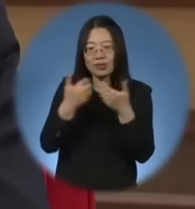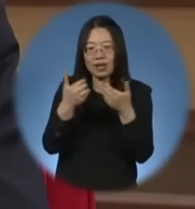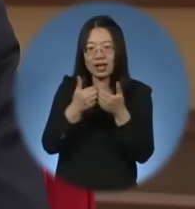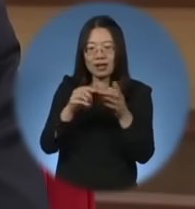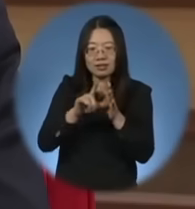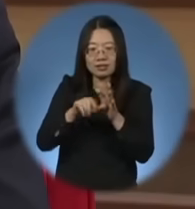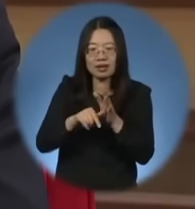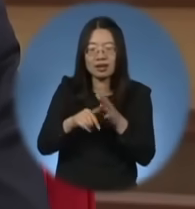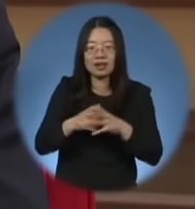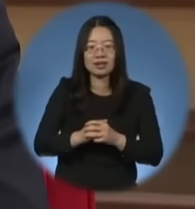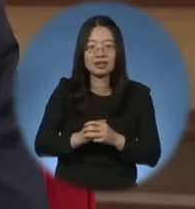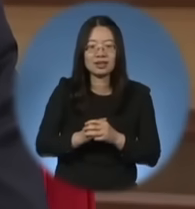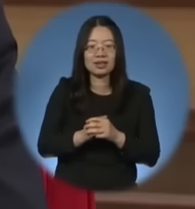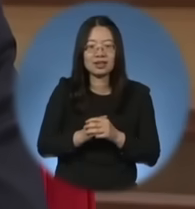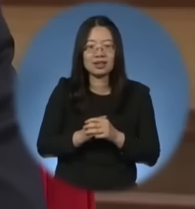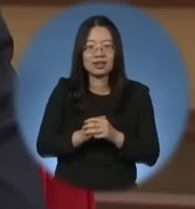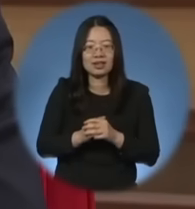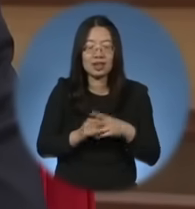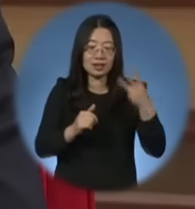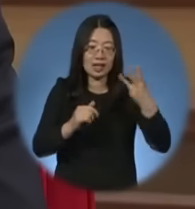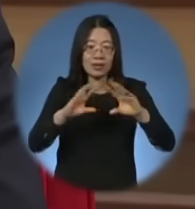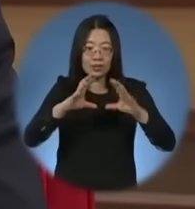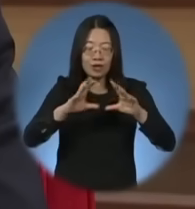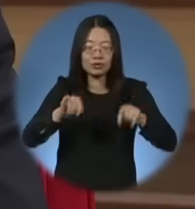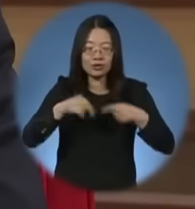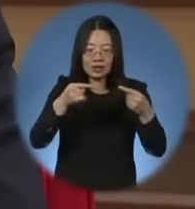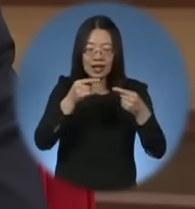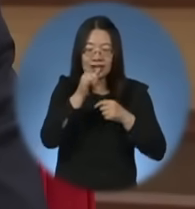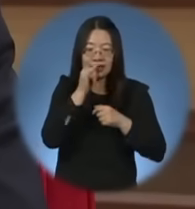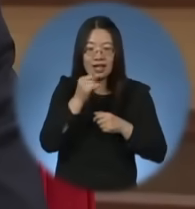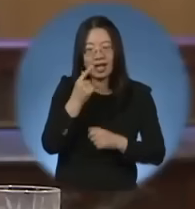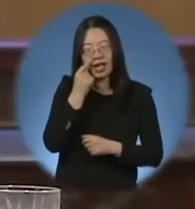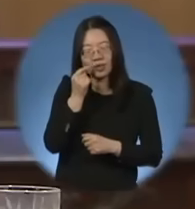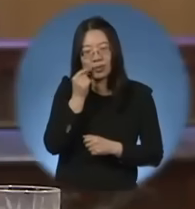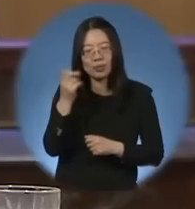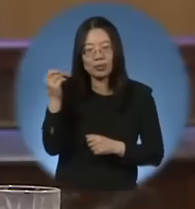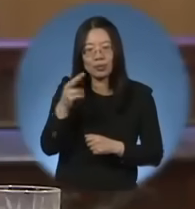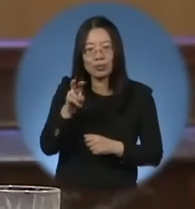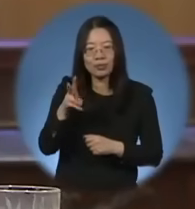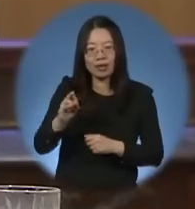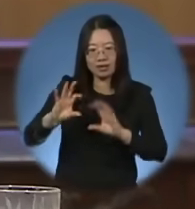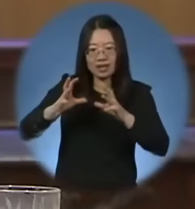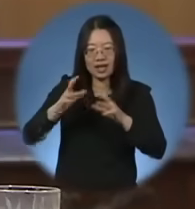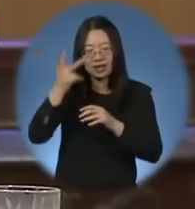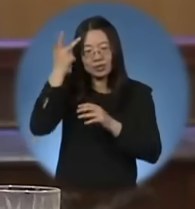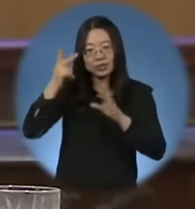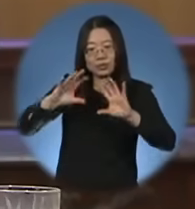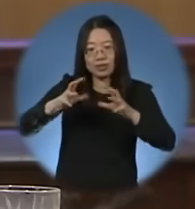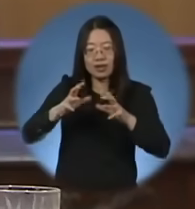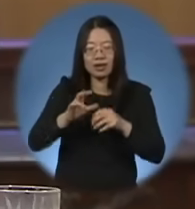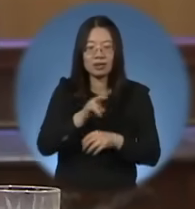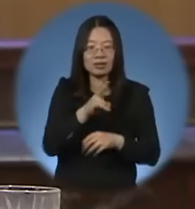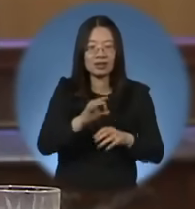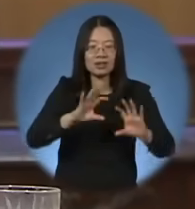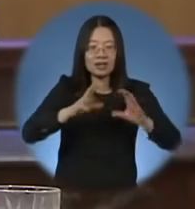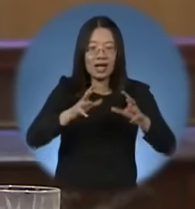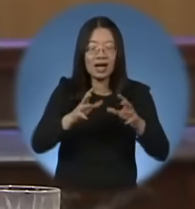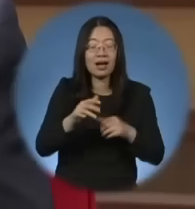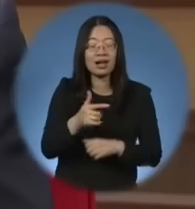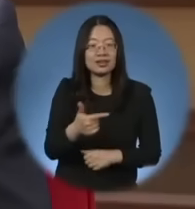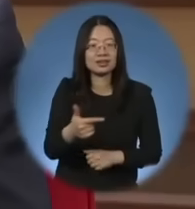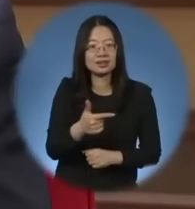외란 때 3대국 참여 했잖아요 그 전쟁때 일본 일본 명나라 조선 명나라가